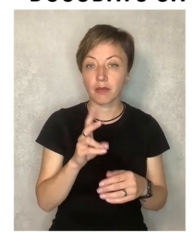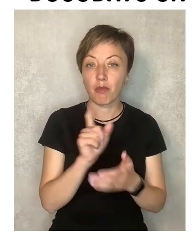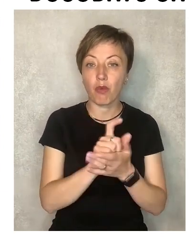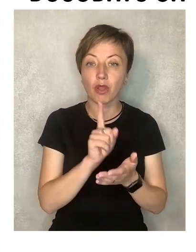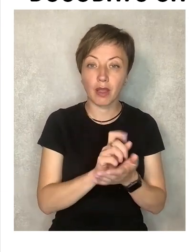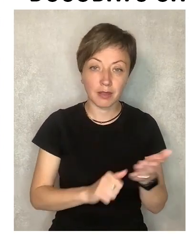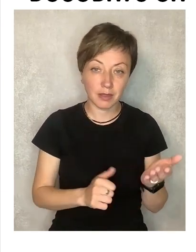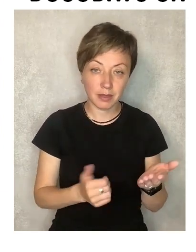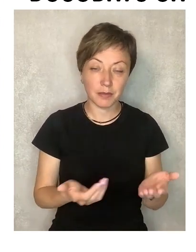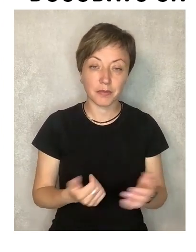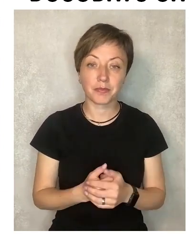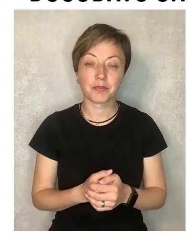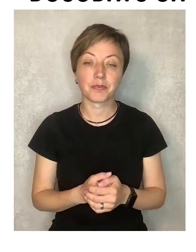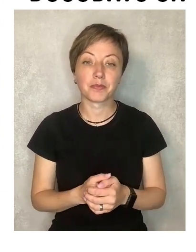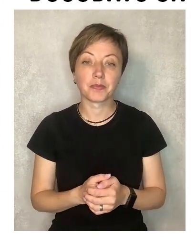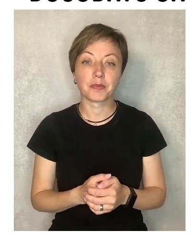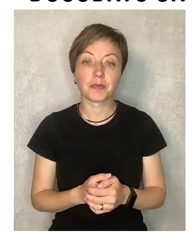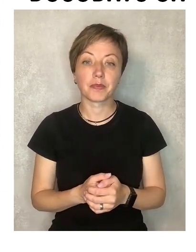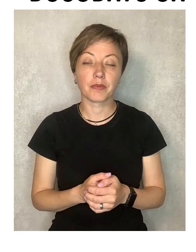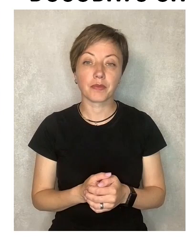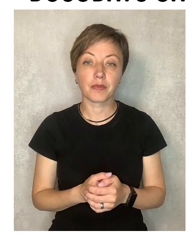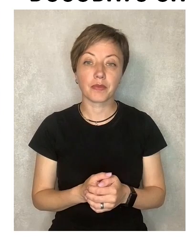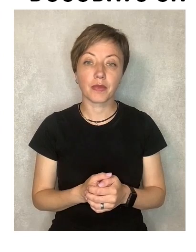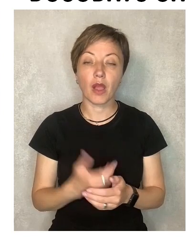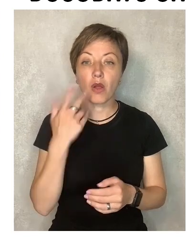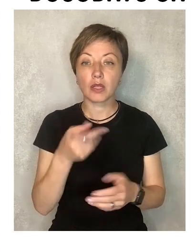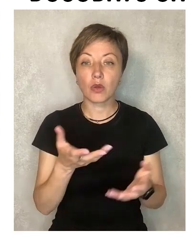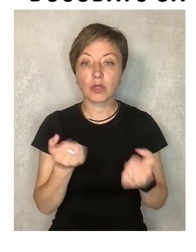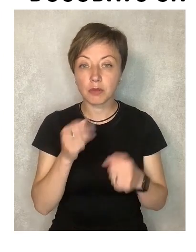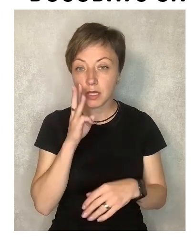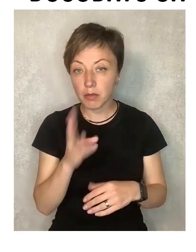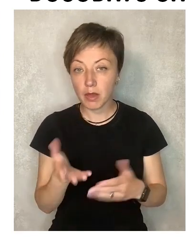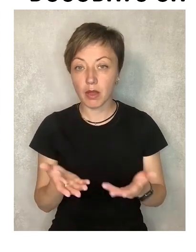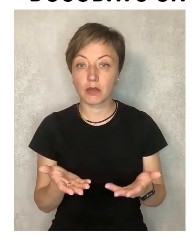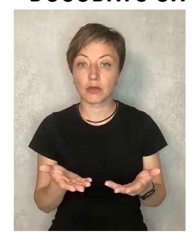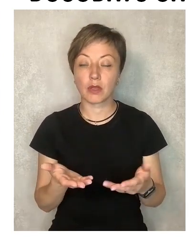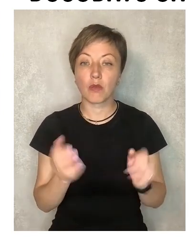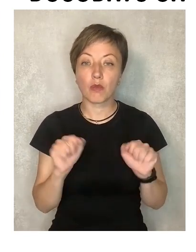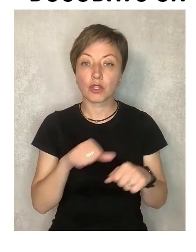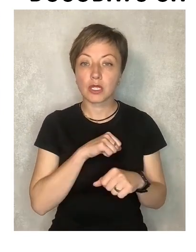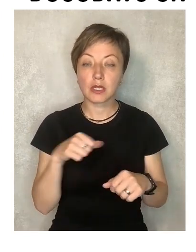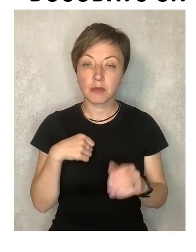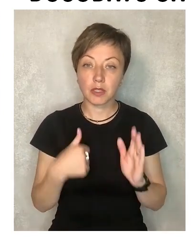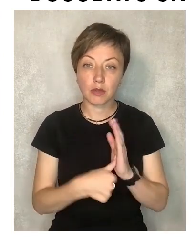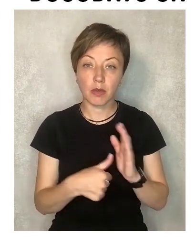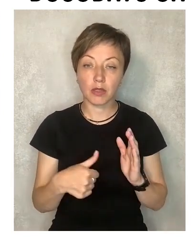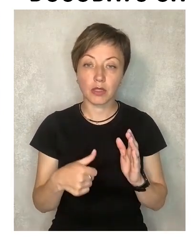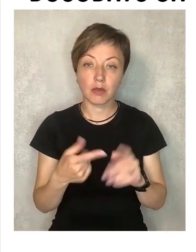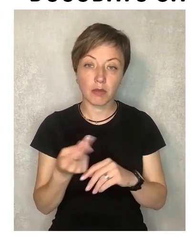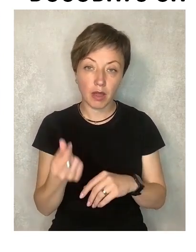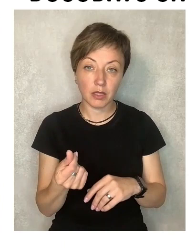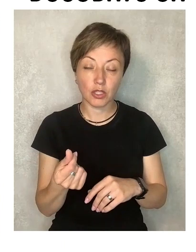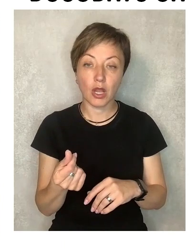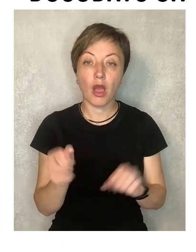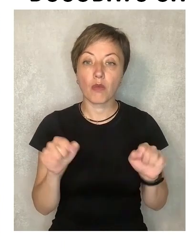не подавав декларацію. З того, ну, коли ти отримуєш зарплату, там, ти, може, сам не нажимаєш кнопку, коли ти платиш. От, можна